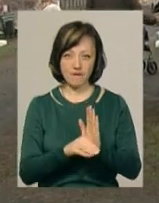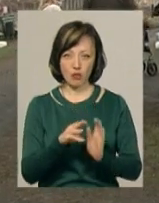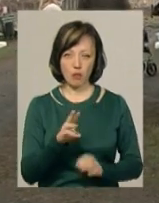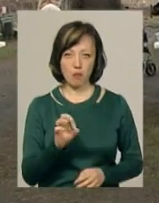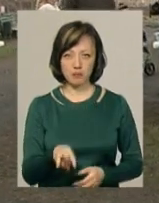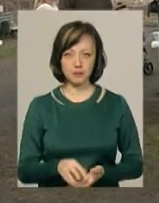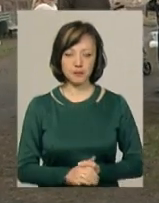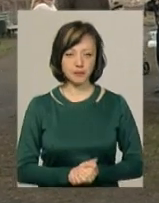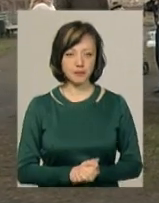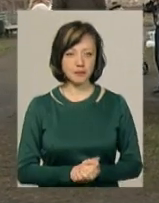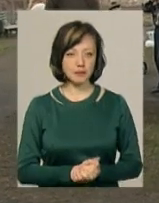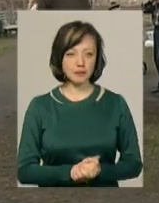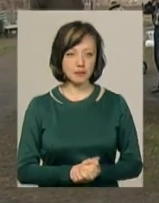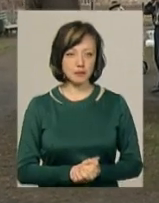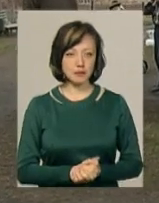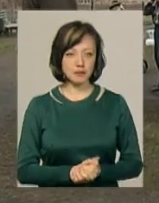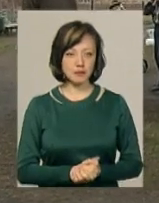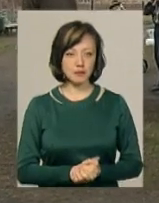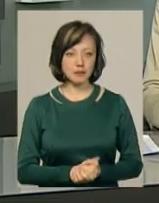Поробок, Віктор Кривий, новини Поділля-Центр.